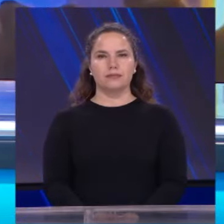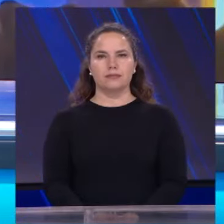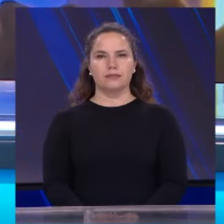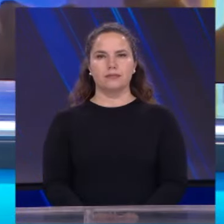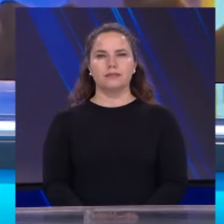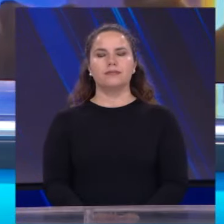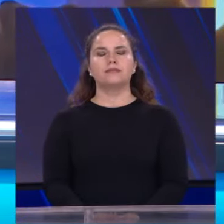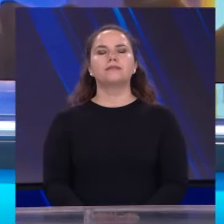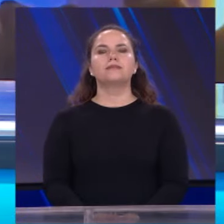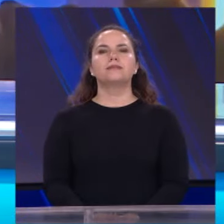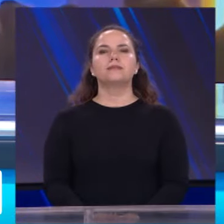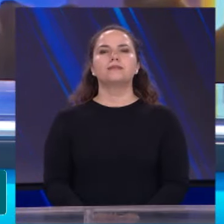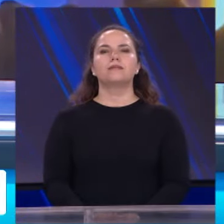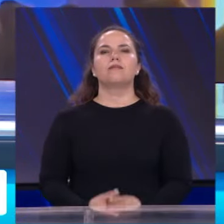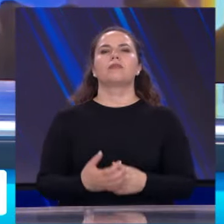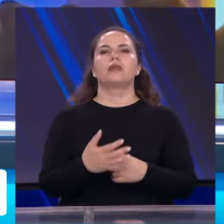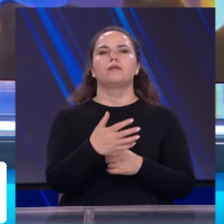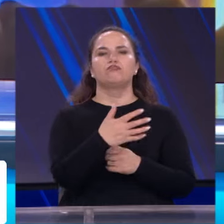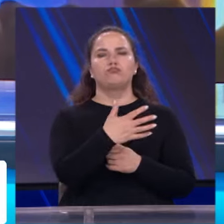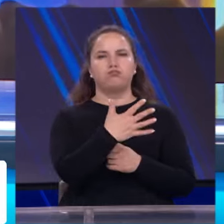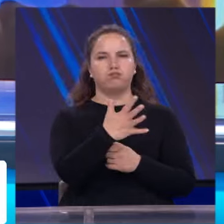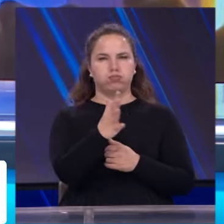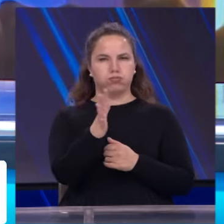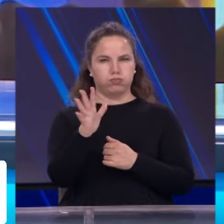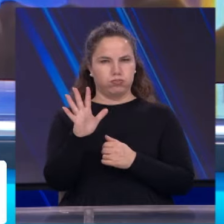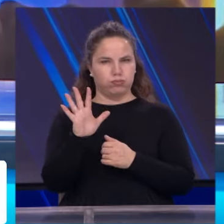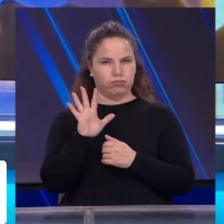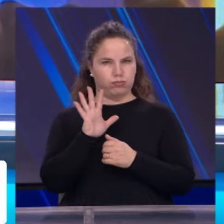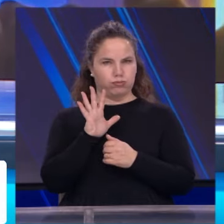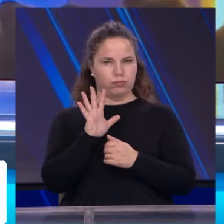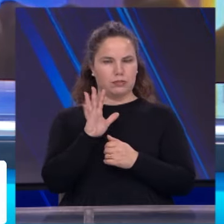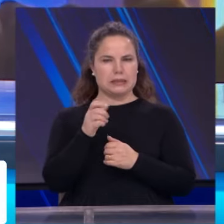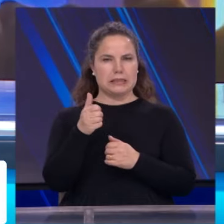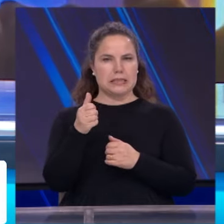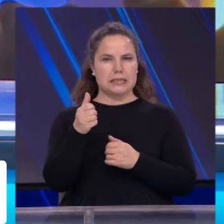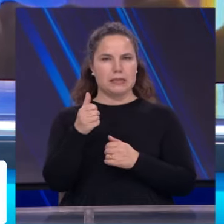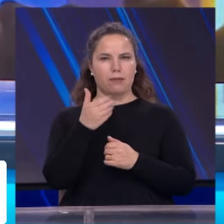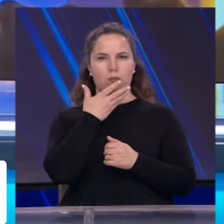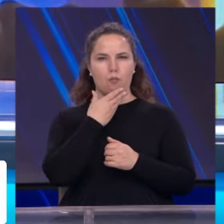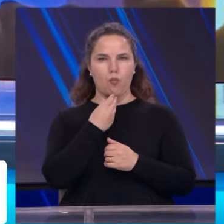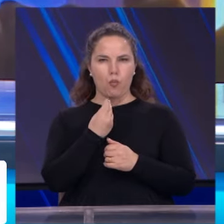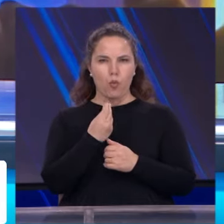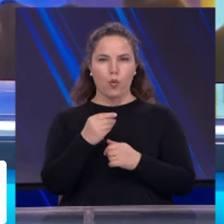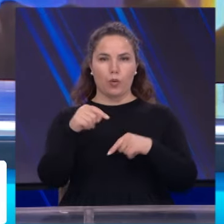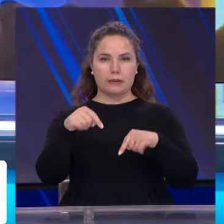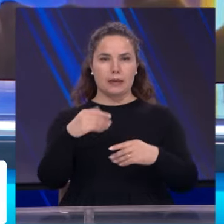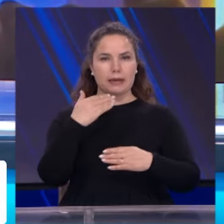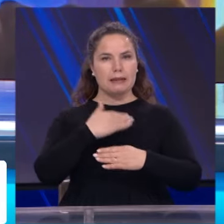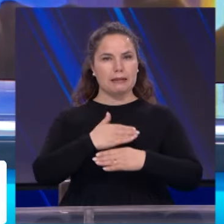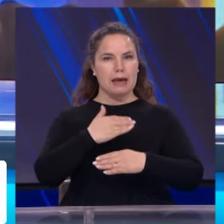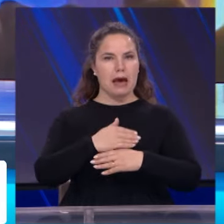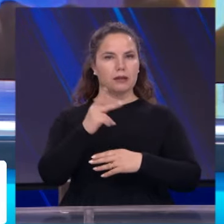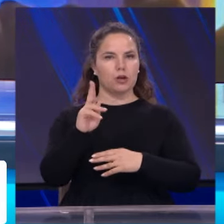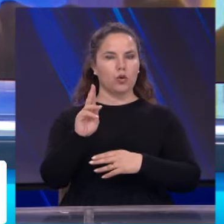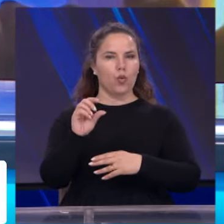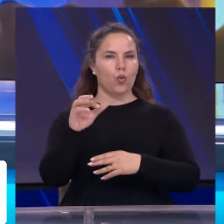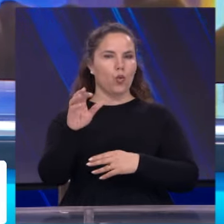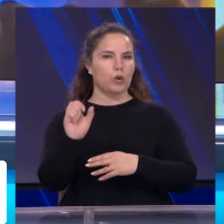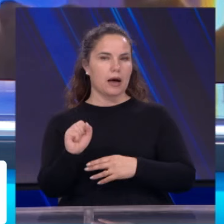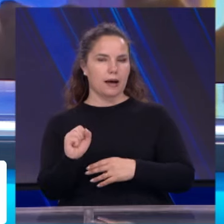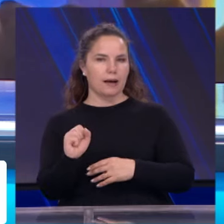Pa besim në pyllin e së mirës është premiera që ka qelur sezonin e teatrit të kukullave në Pogradec, por voglushët në